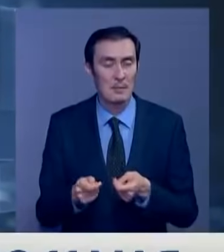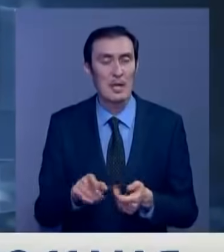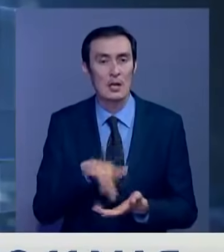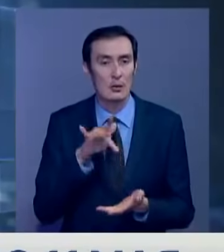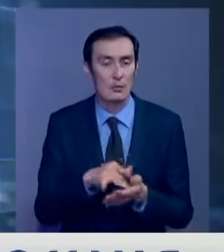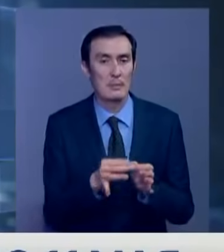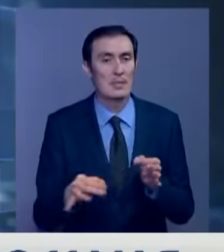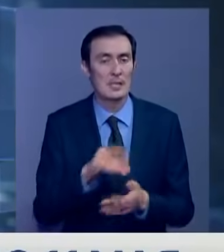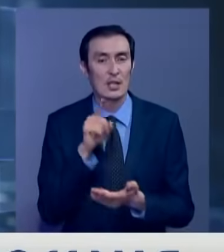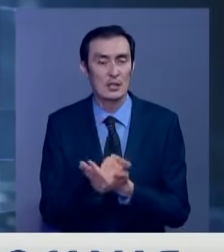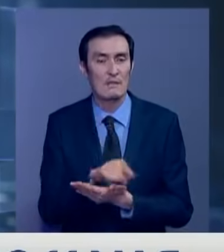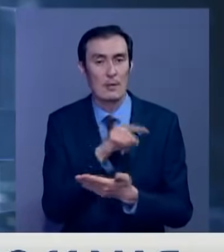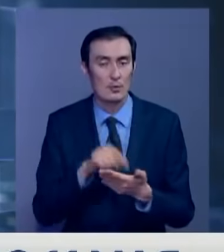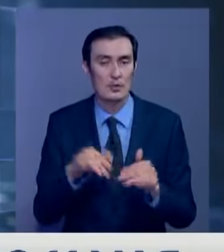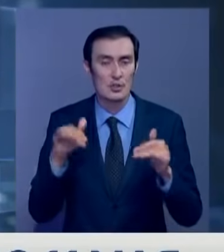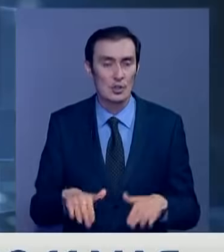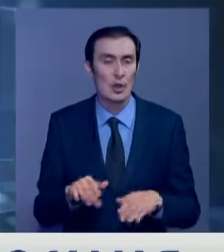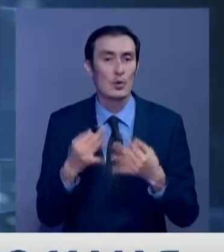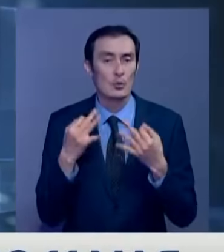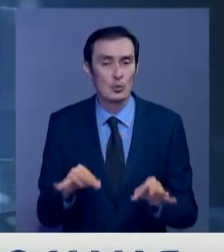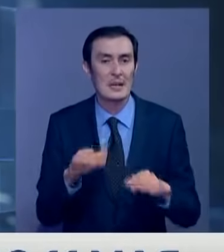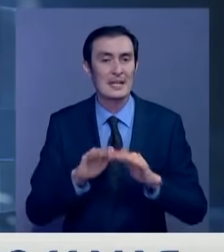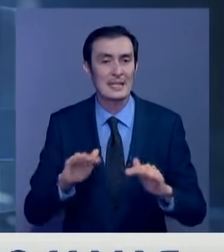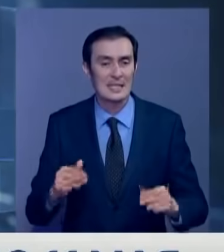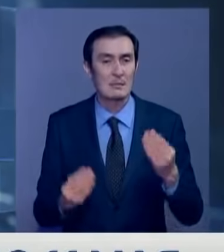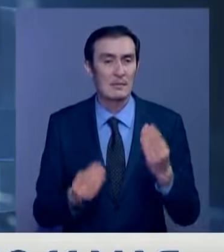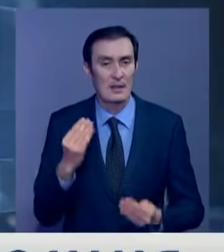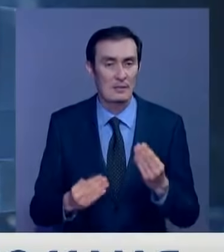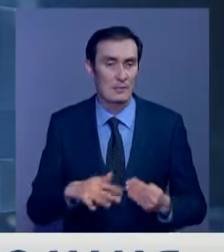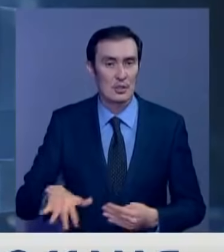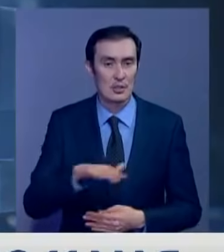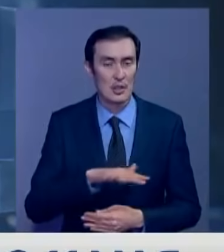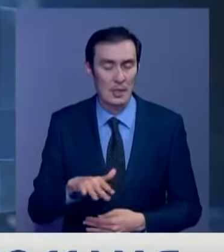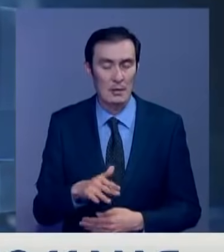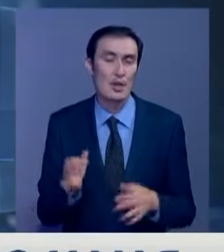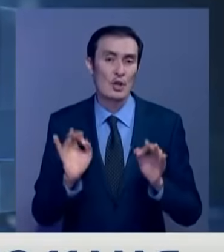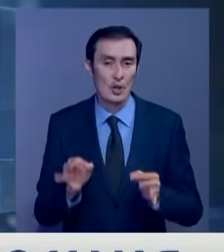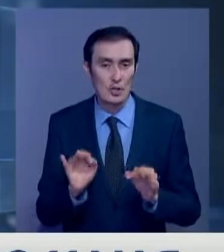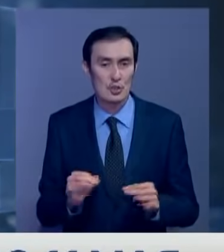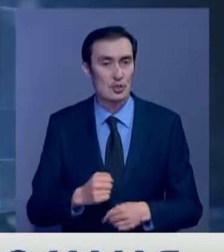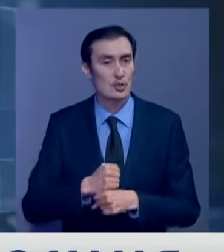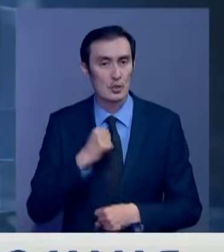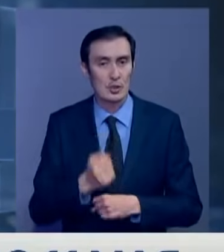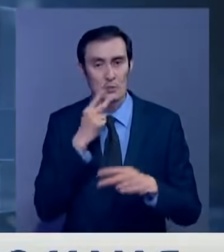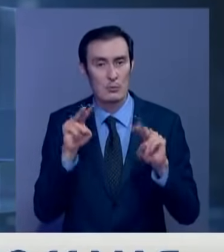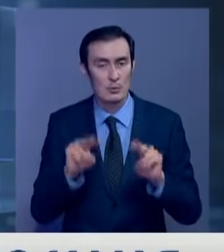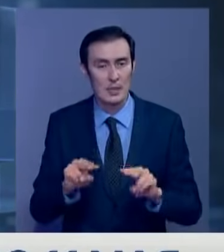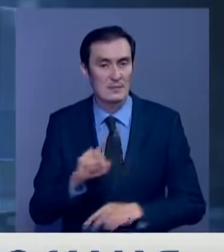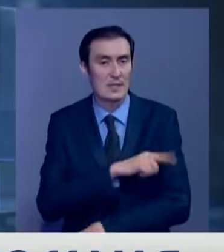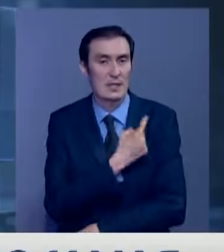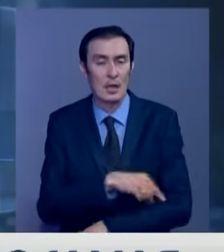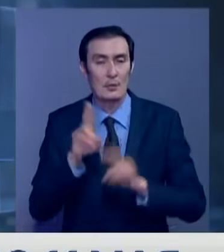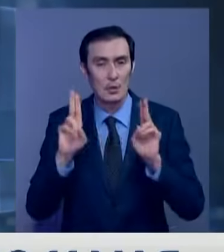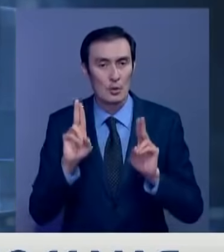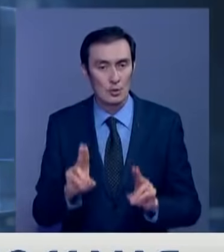должны проработать вопрос открытия доступа к детским и дворовым площадкам. Естественно, с жестким соблюдением всех